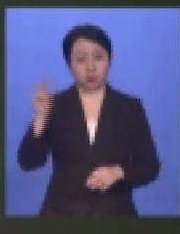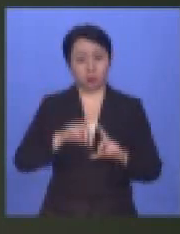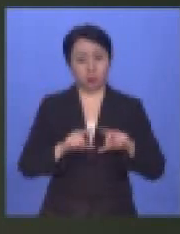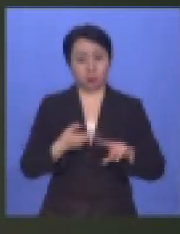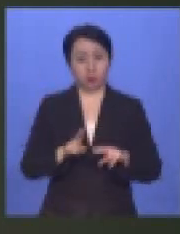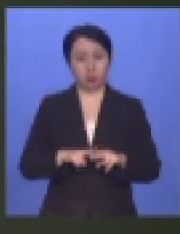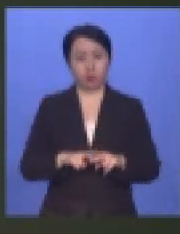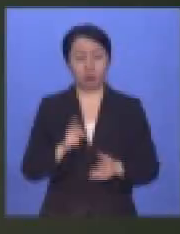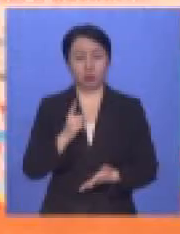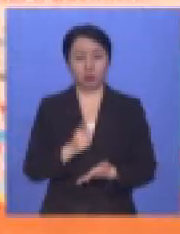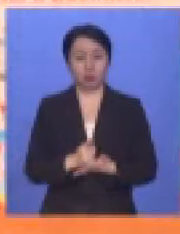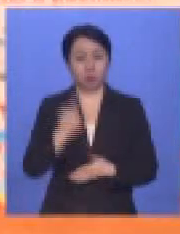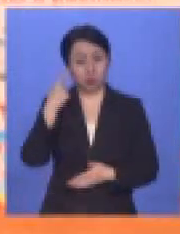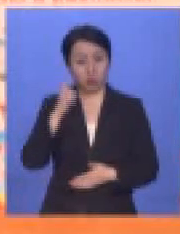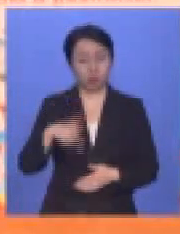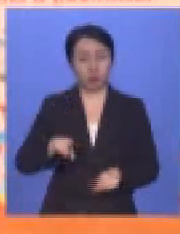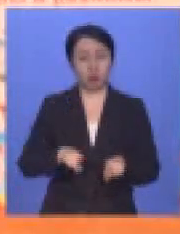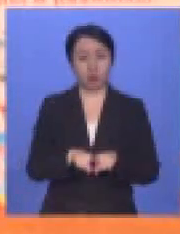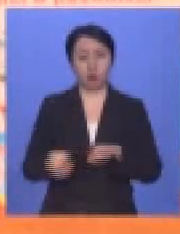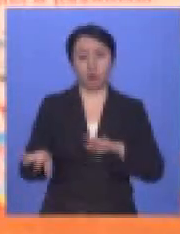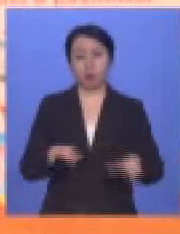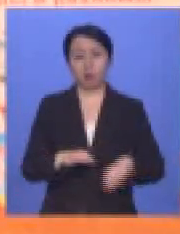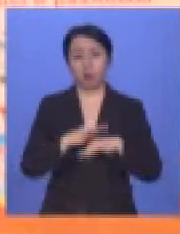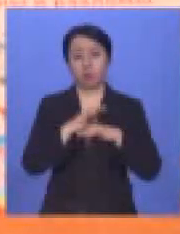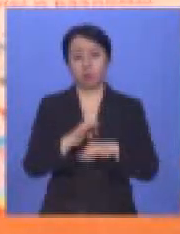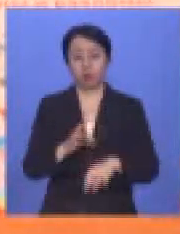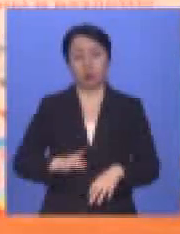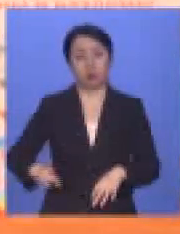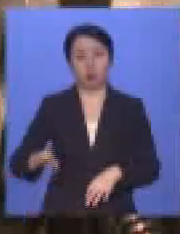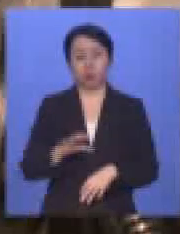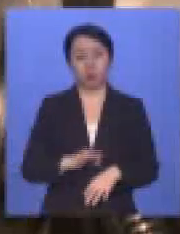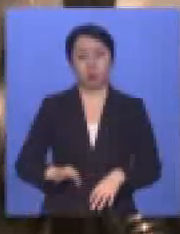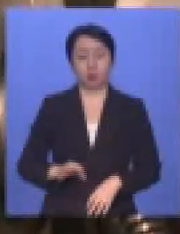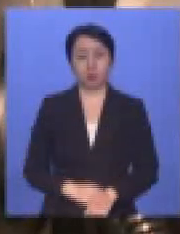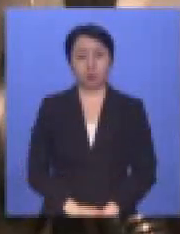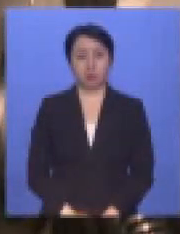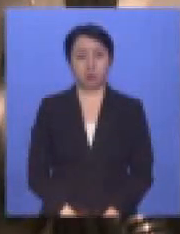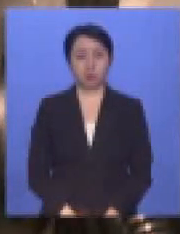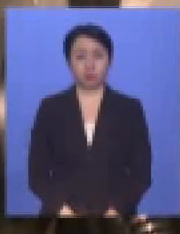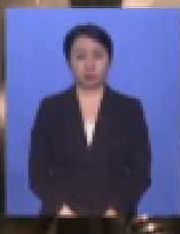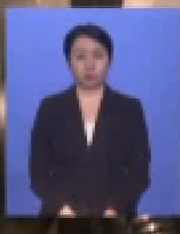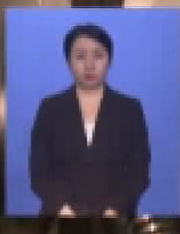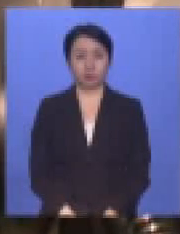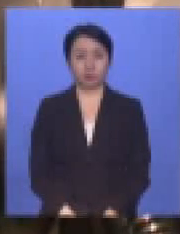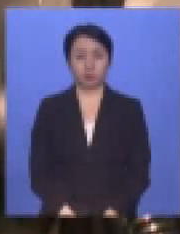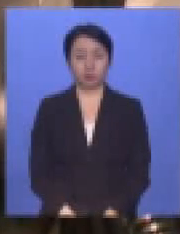которые должны знать. Подобные мероприятия проведут и в районах области. Адилия Кушекова, Султан Укенов, служба новостей.